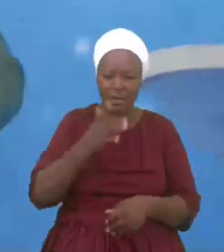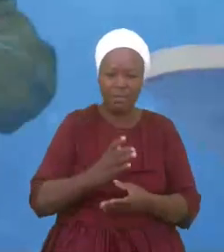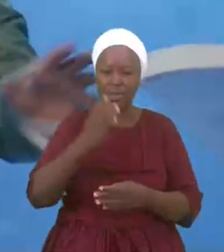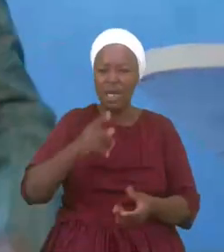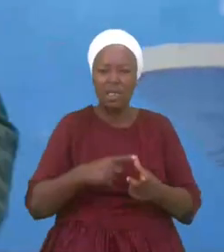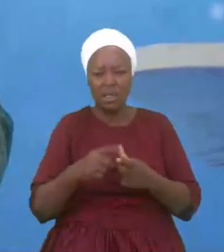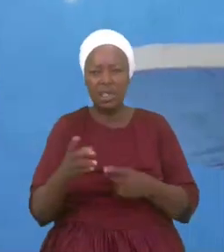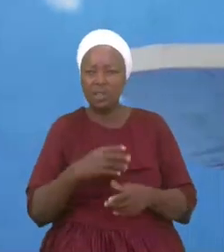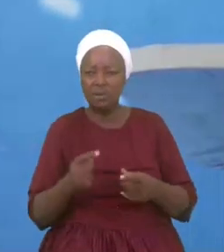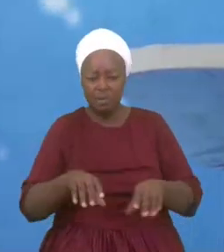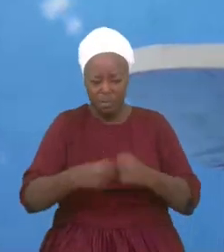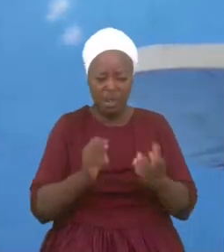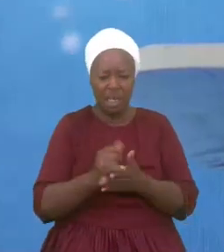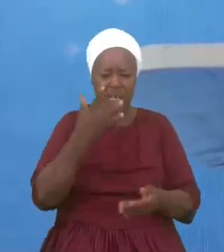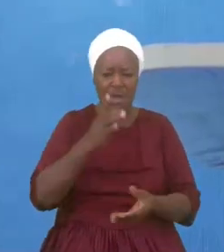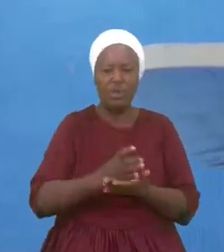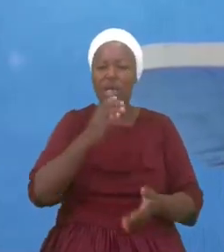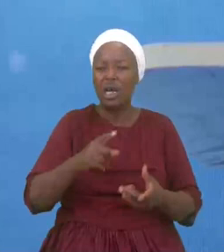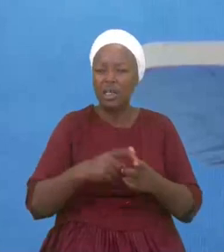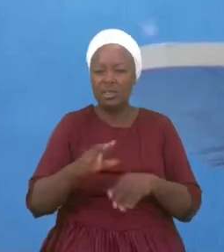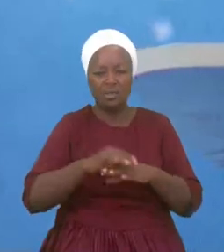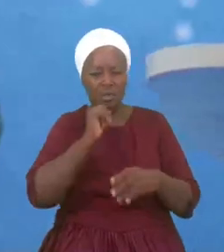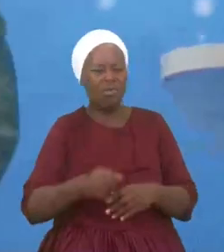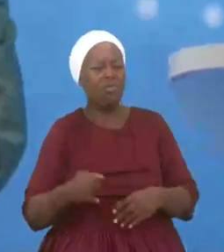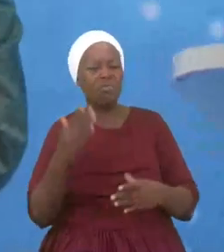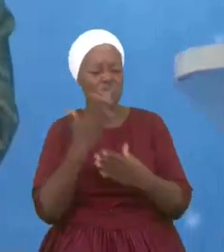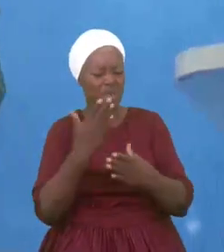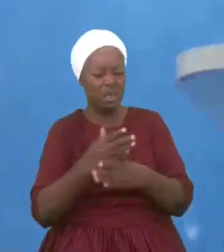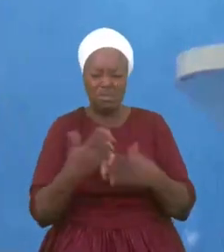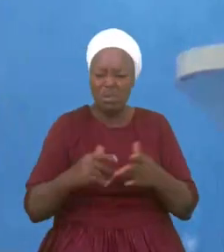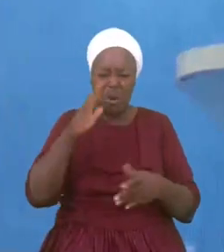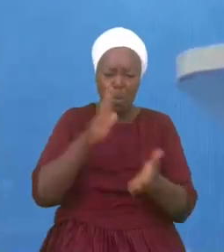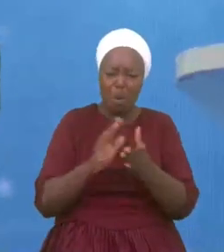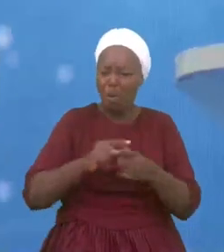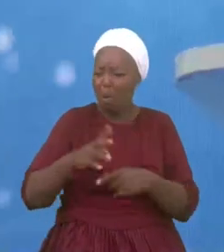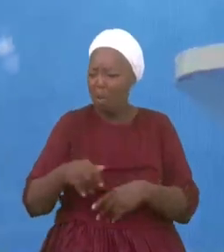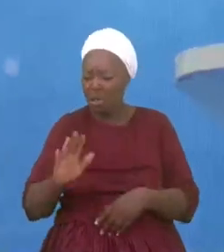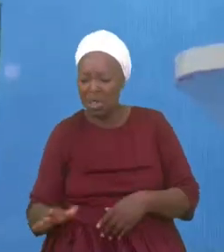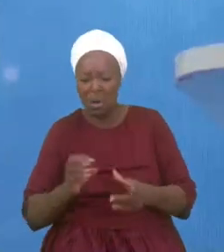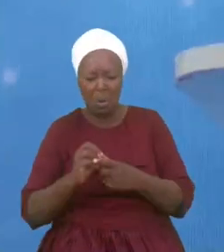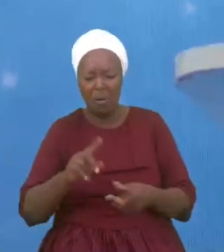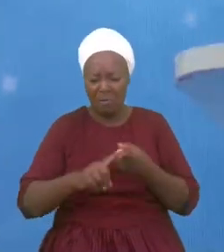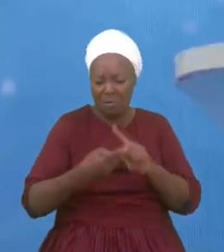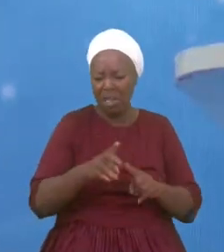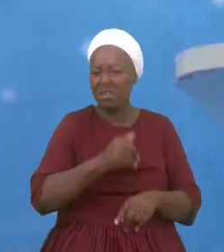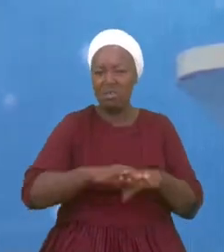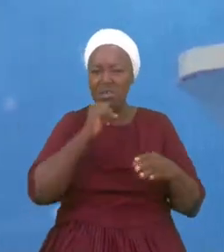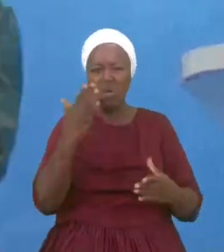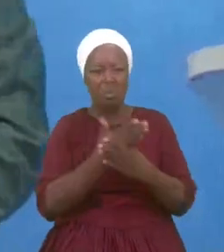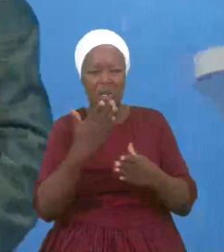voix et obé la même manière de faire les choses il y a le méchant le qui se fâche et casse la